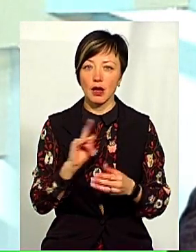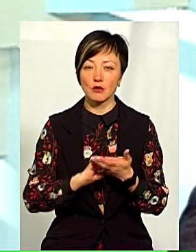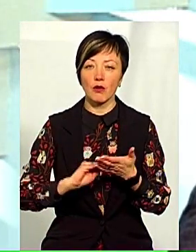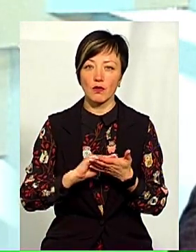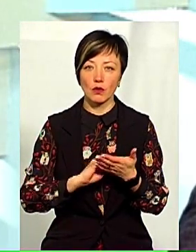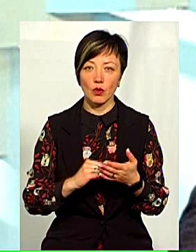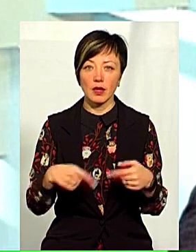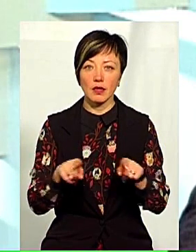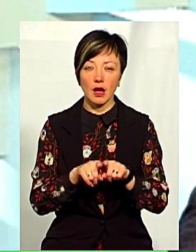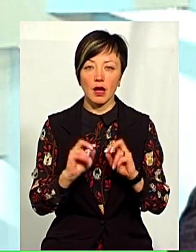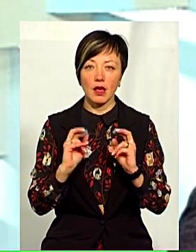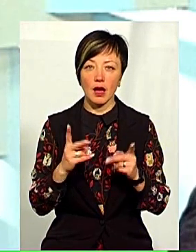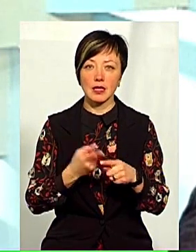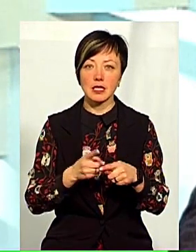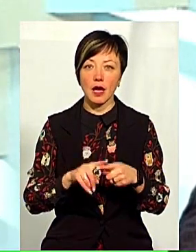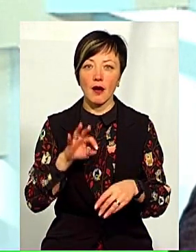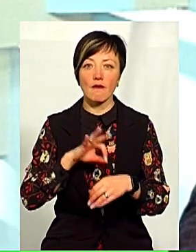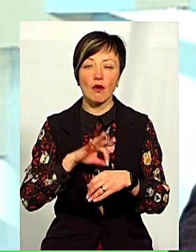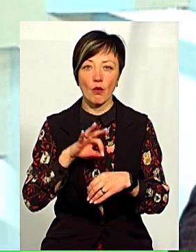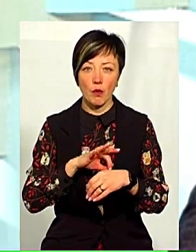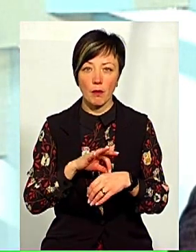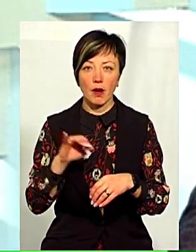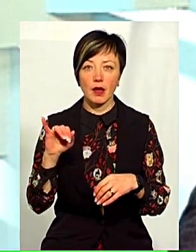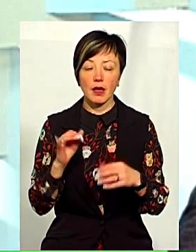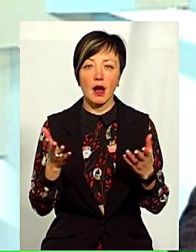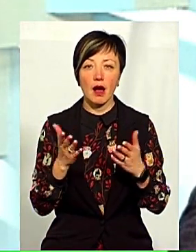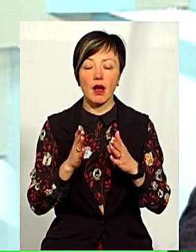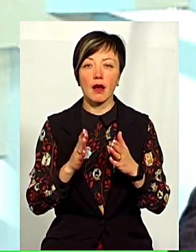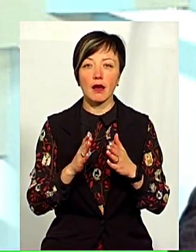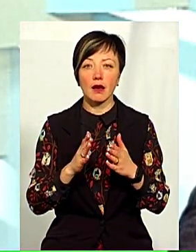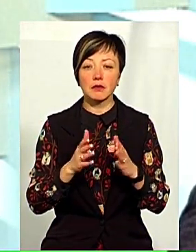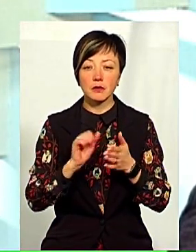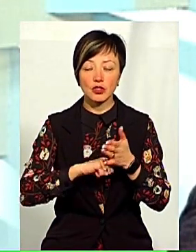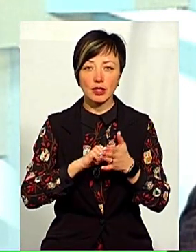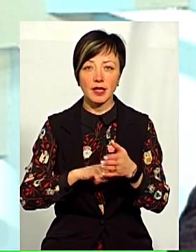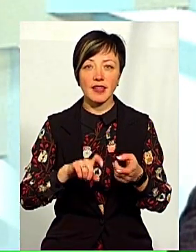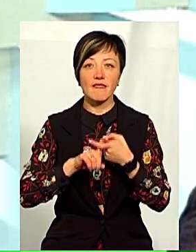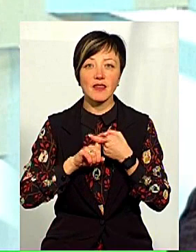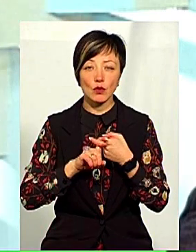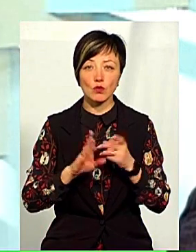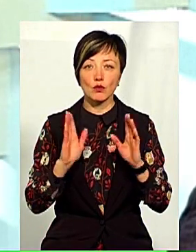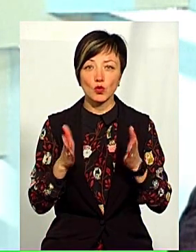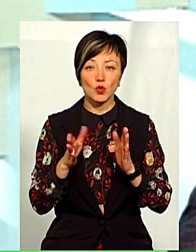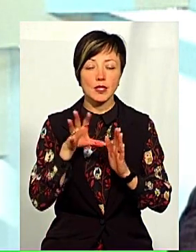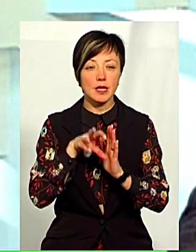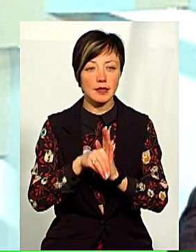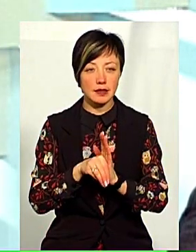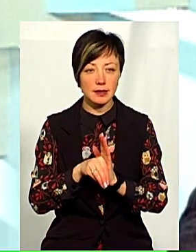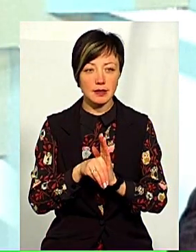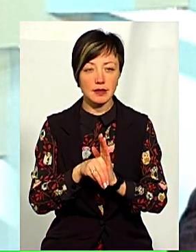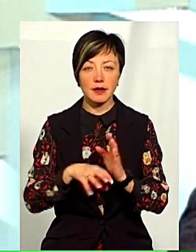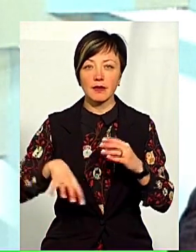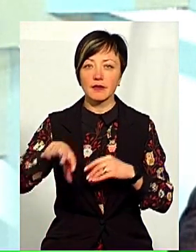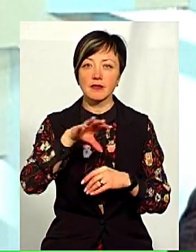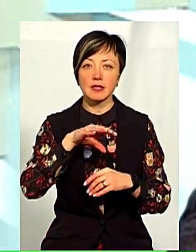це хвороба, яка викликається вірусом, то будуть задіяні